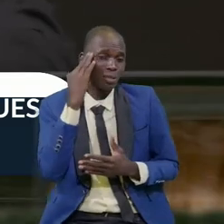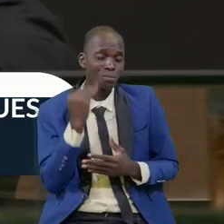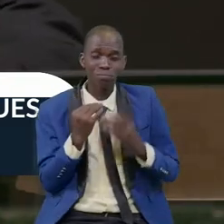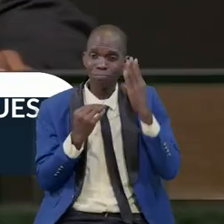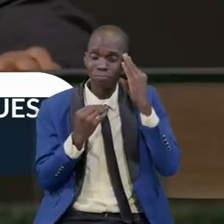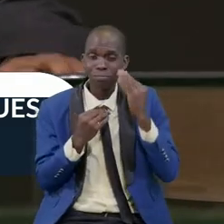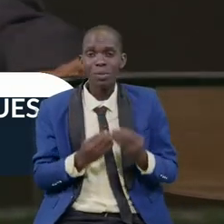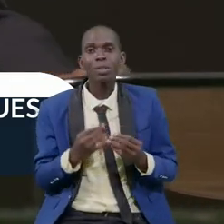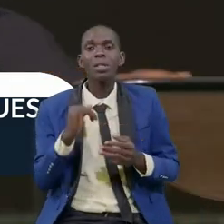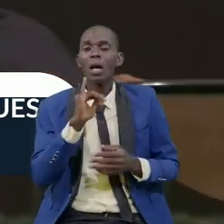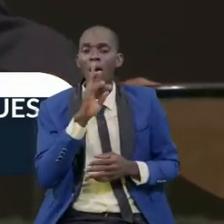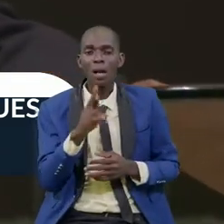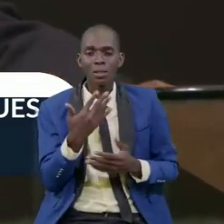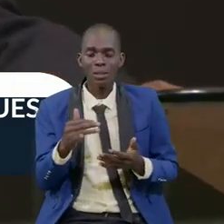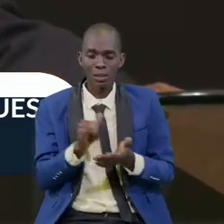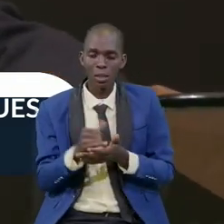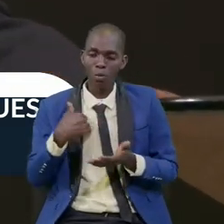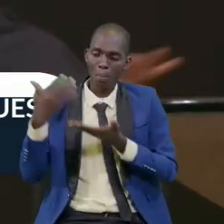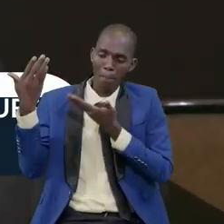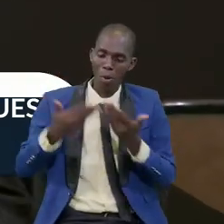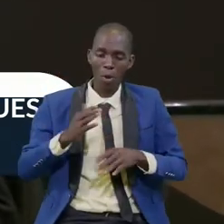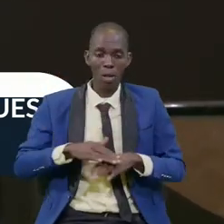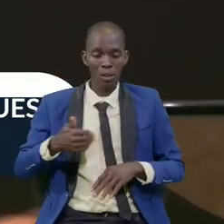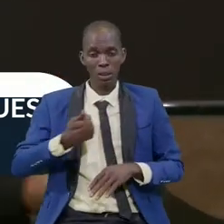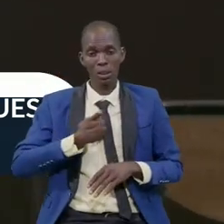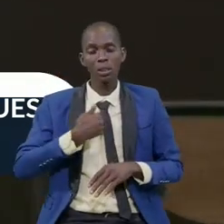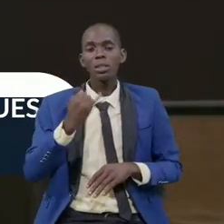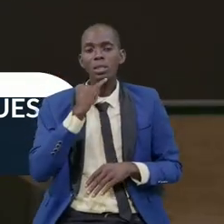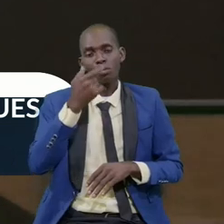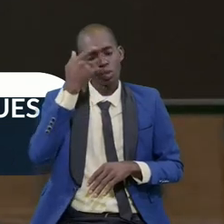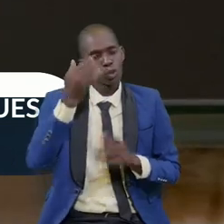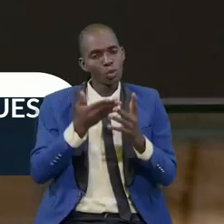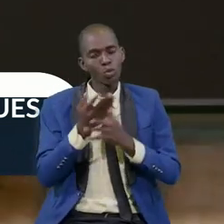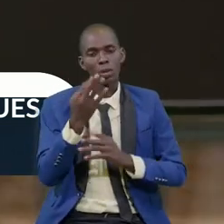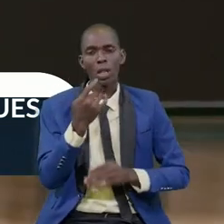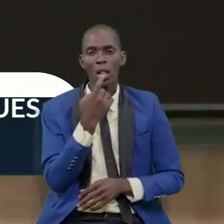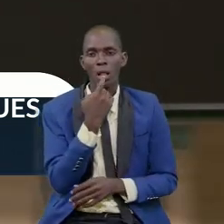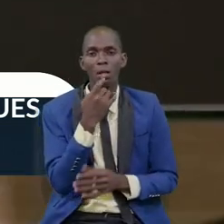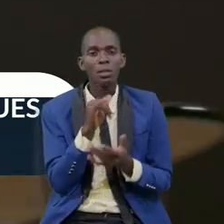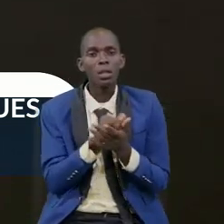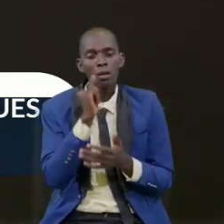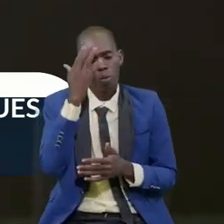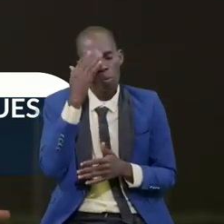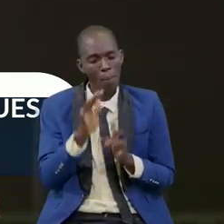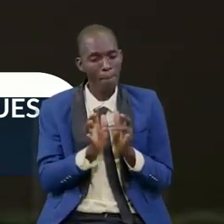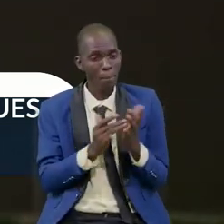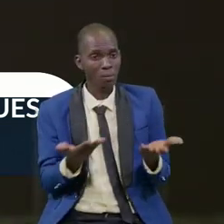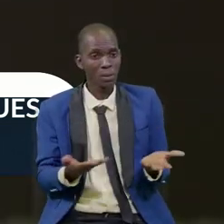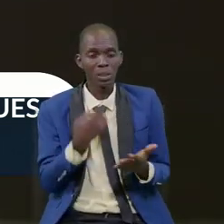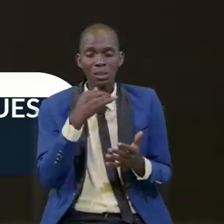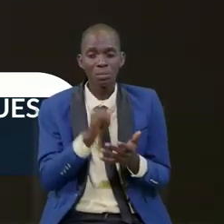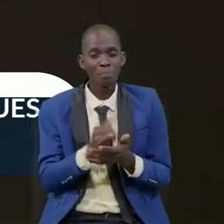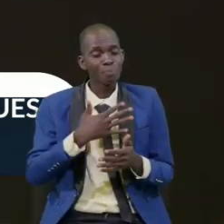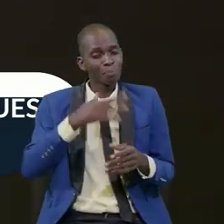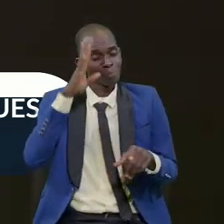expérimente sont des choses qu'on sait, qu'on s'est attiré nous-mêmes. C'est pourquoi ça c'est dit que